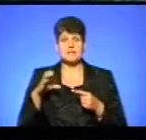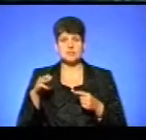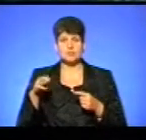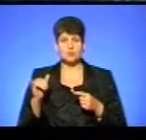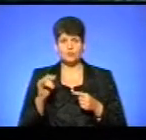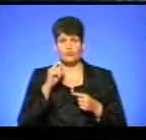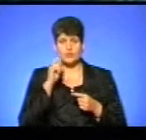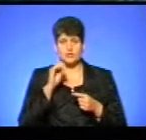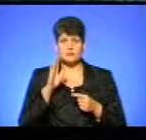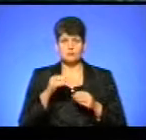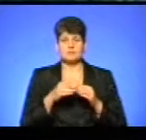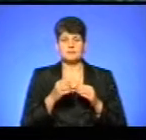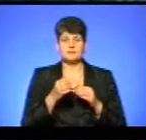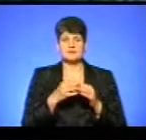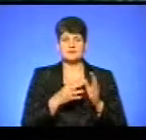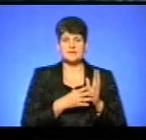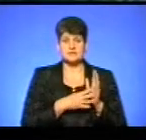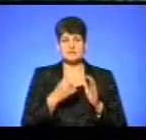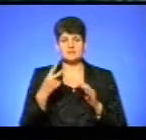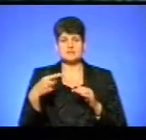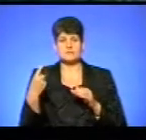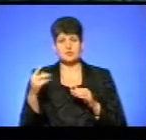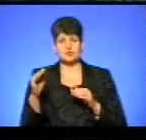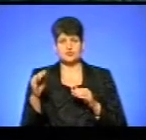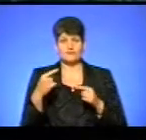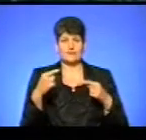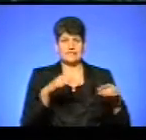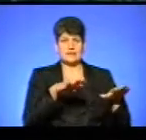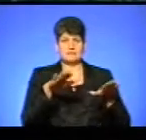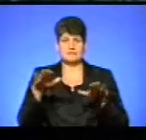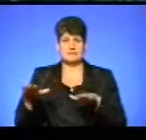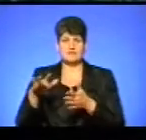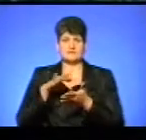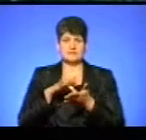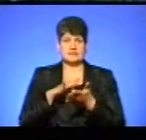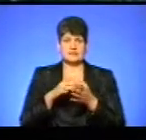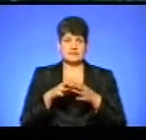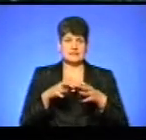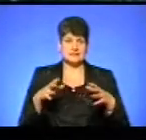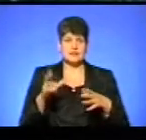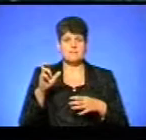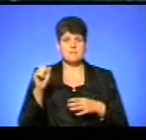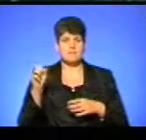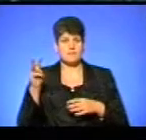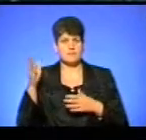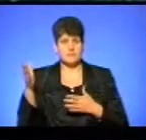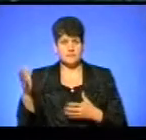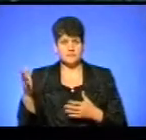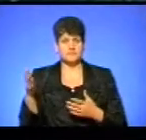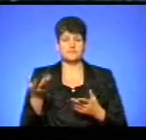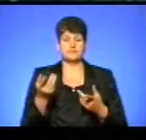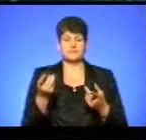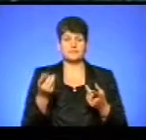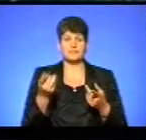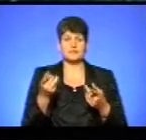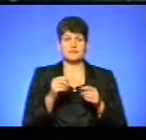буде проходити 19-21 жовтня в Тернополі, тут різні локації, в центрі спортивні зали, також на БАМі. Ми залучаємо спортивні зали